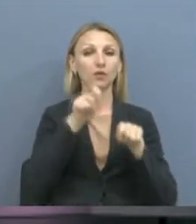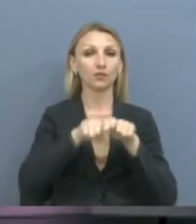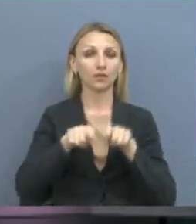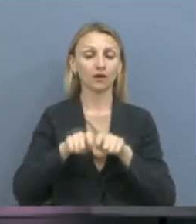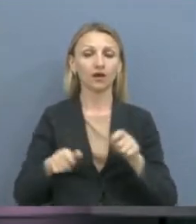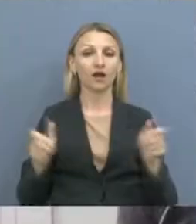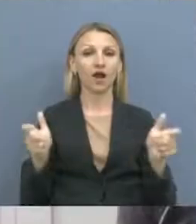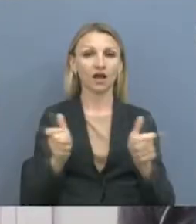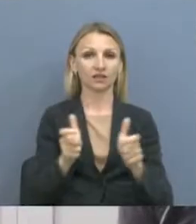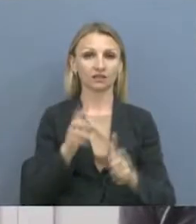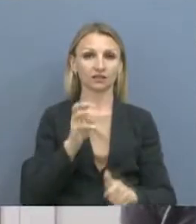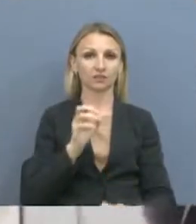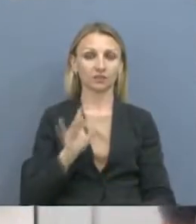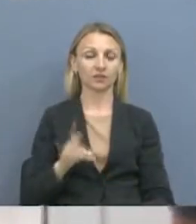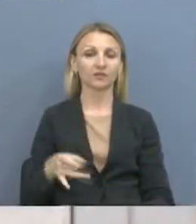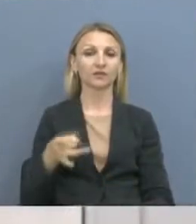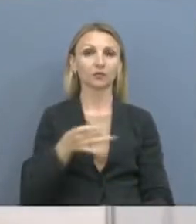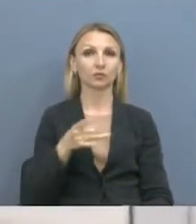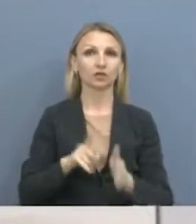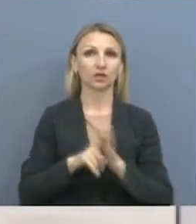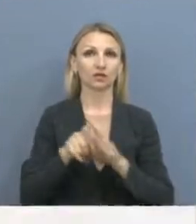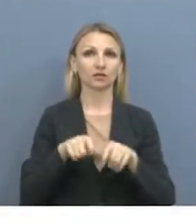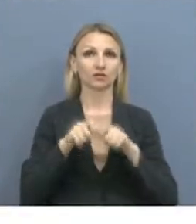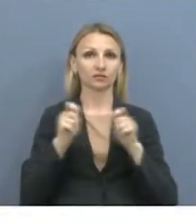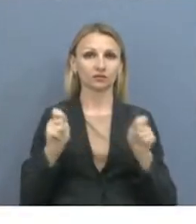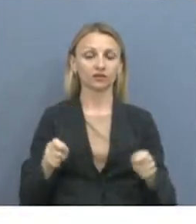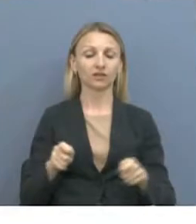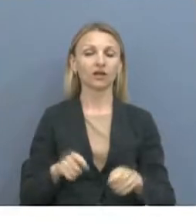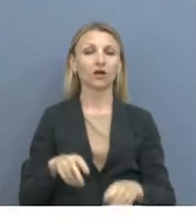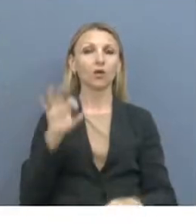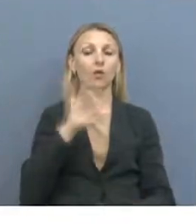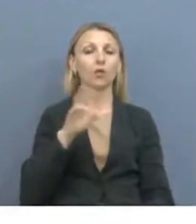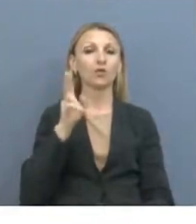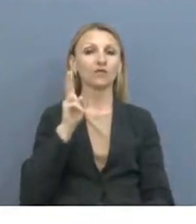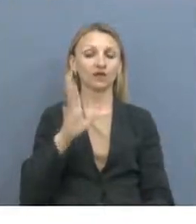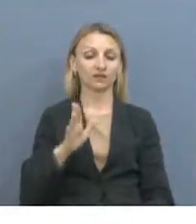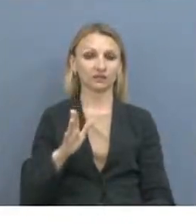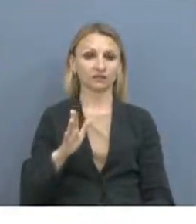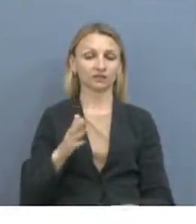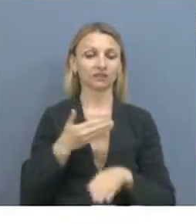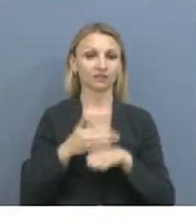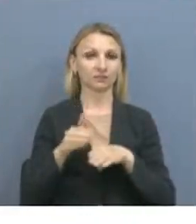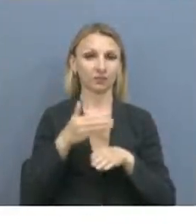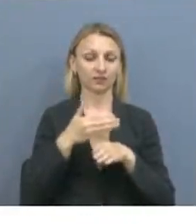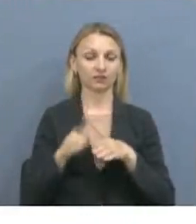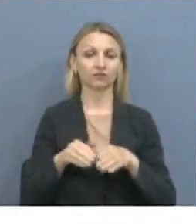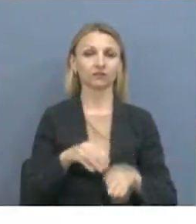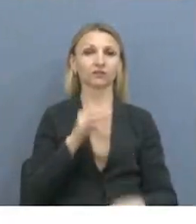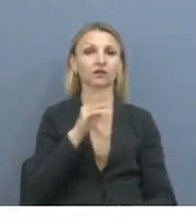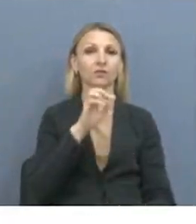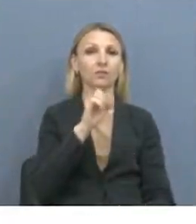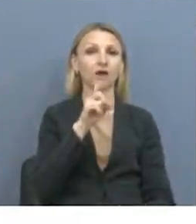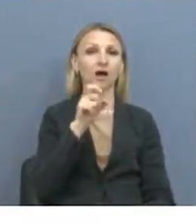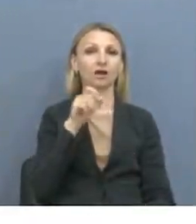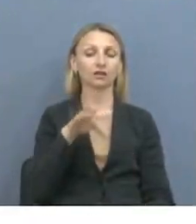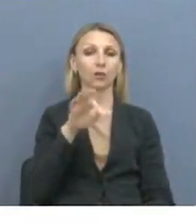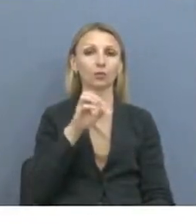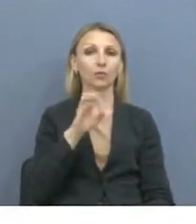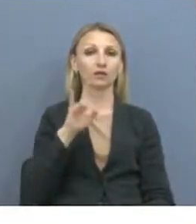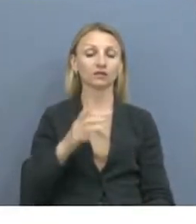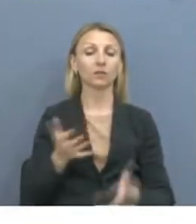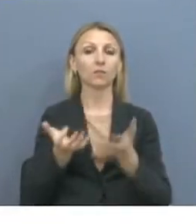карантинных мер. В республике стартовала жилищная ипотечная программа БХТ Отбасы. Желающих среди акмолинцев получить